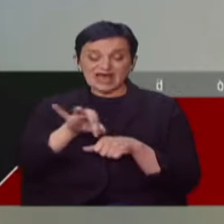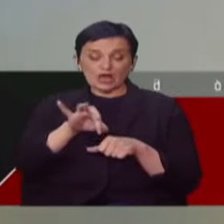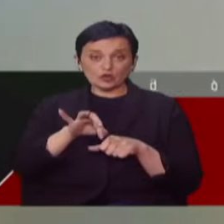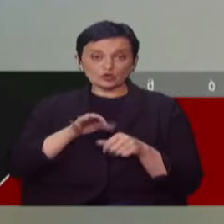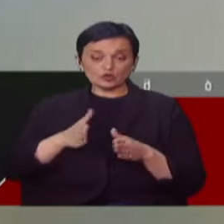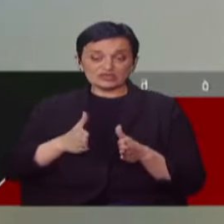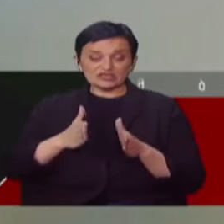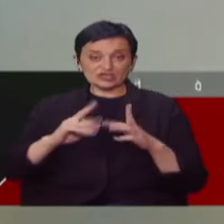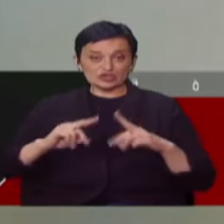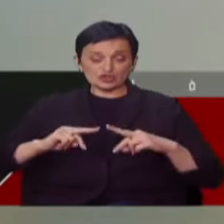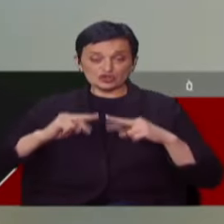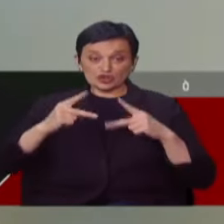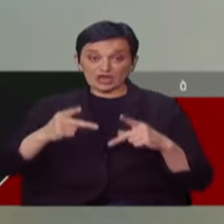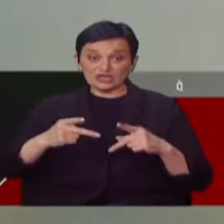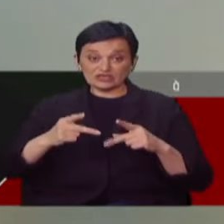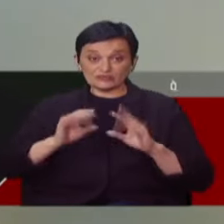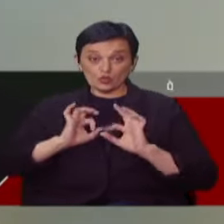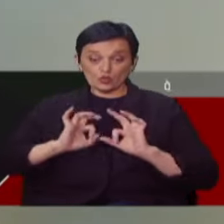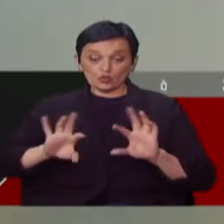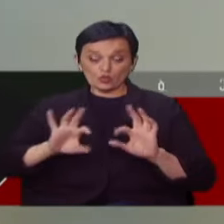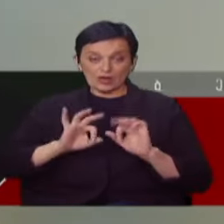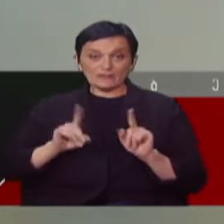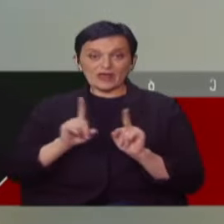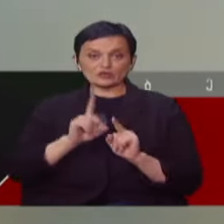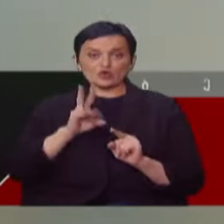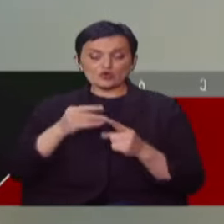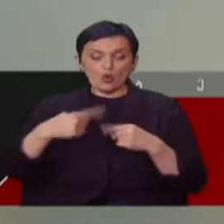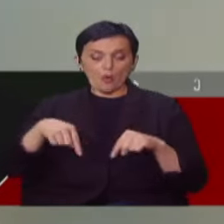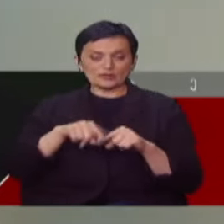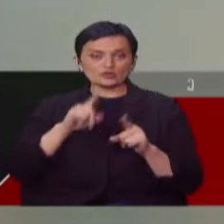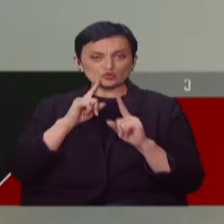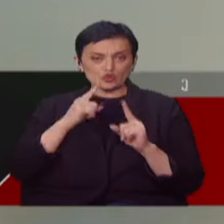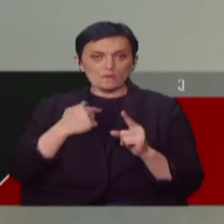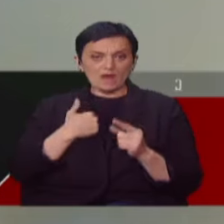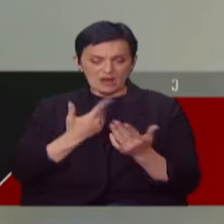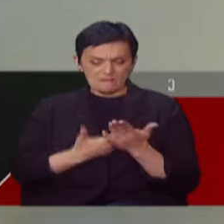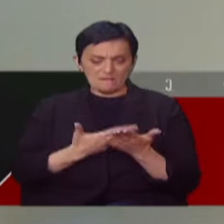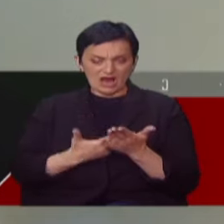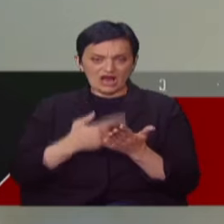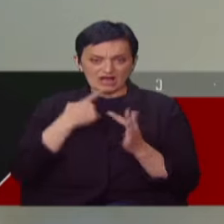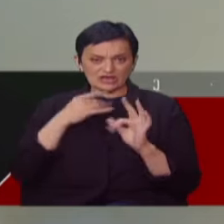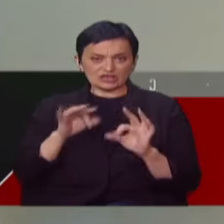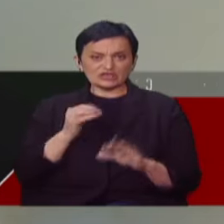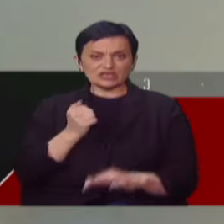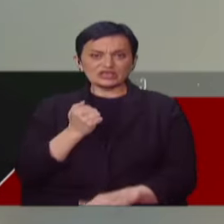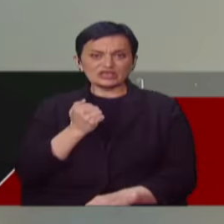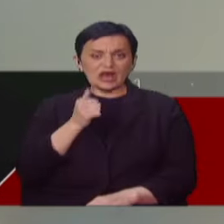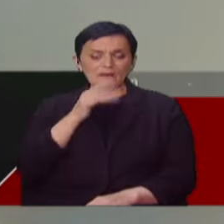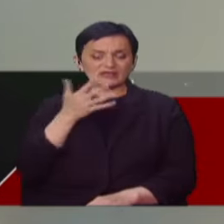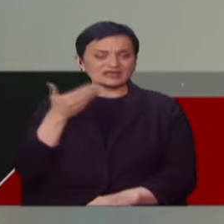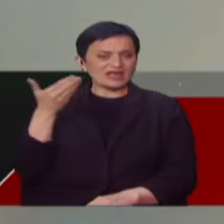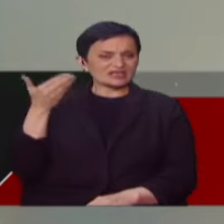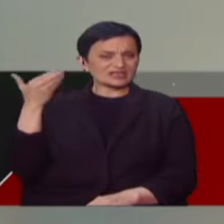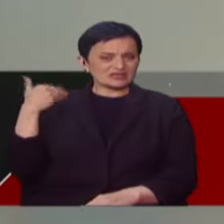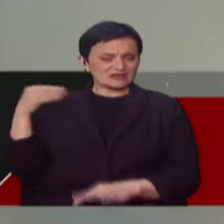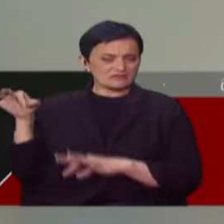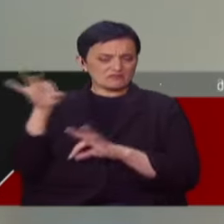გზის შეცვლას უქადდა და ასევე მე კომიტეტის თხოვნაზე ძალიან ნათელი მაგალითი მოვიყვანე ჯერ კიდე რამოდენიმე წლის წინანდელი,